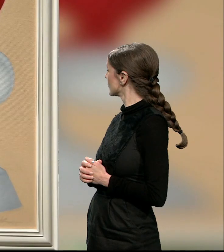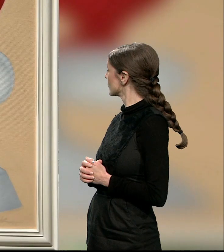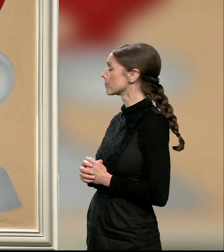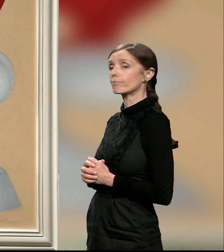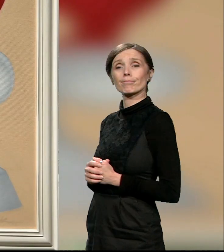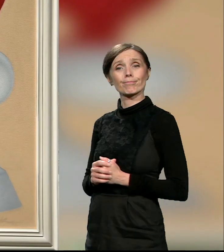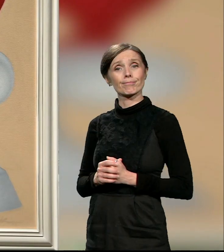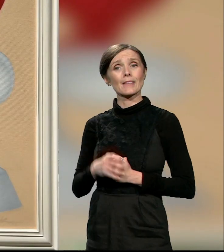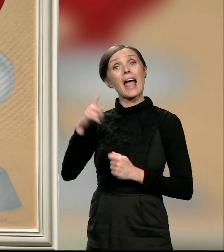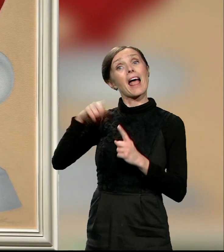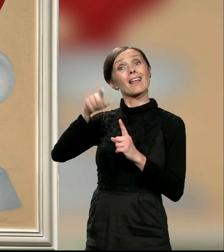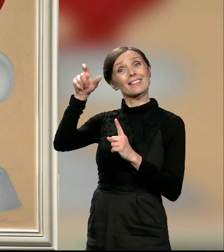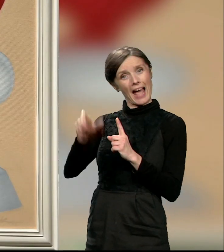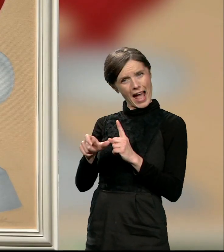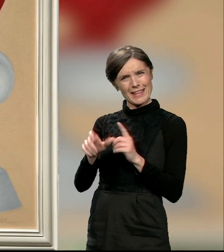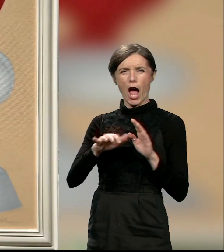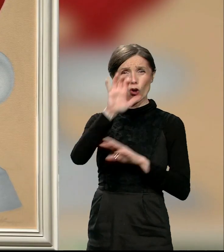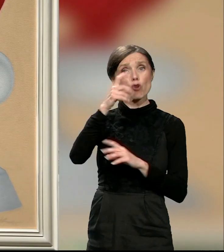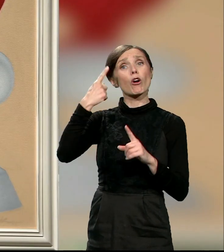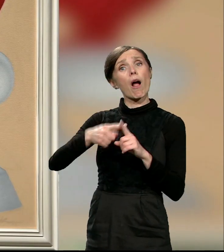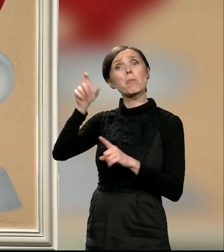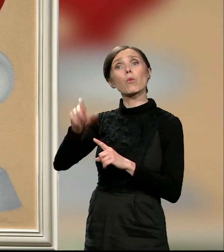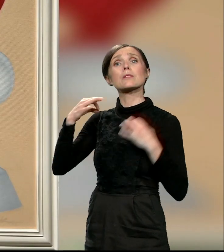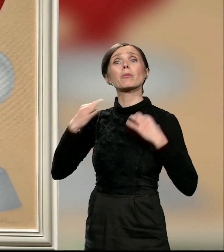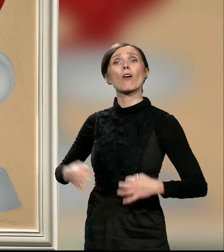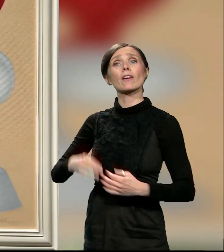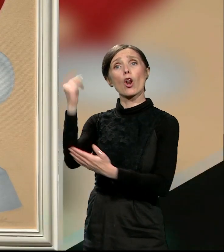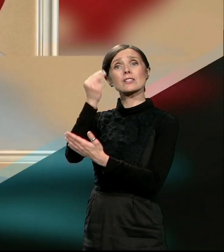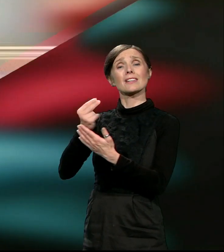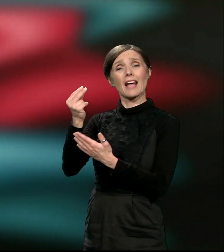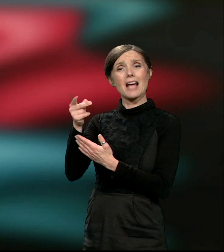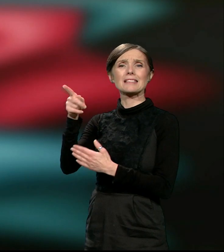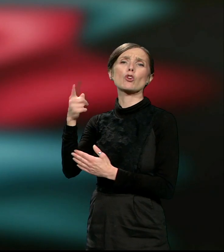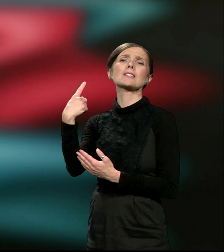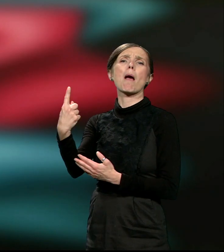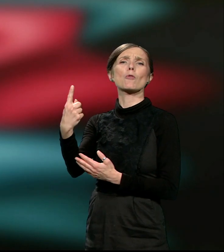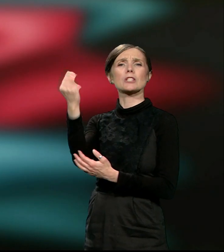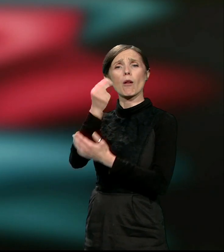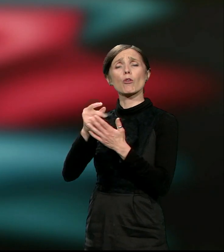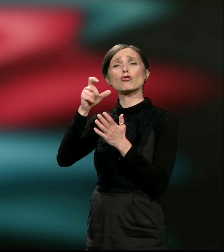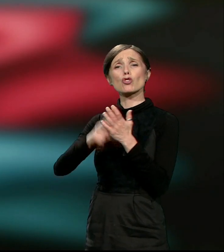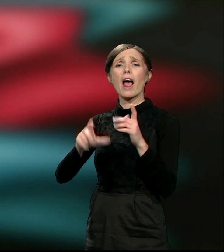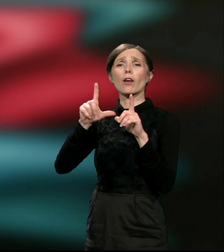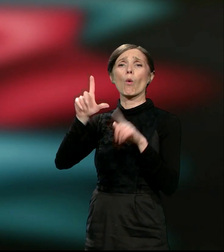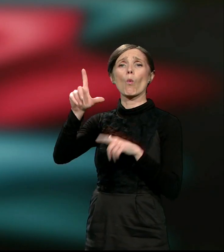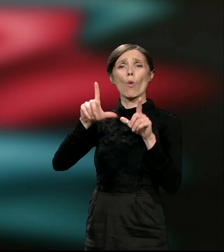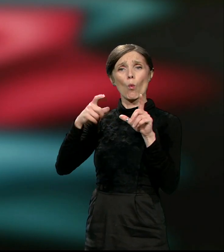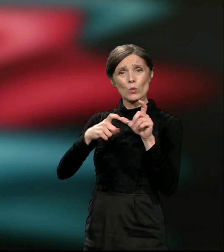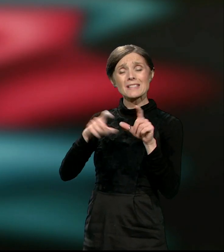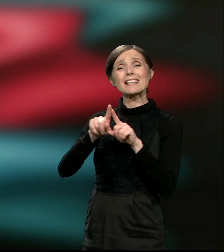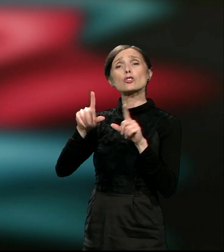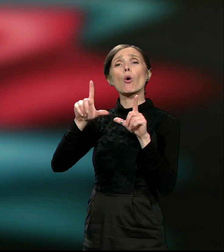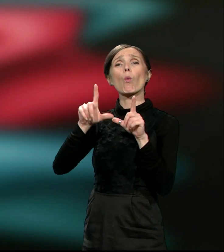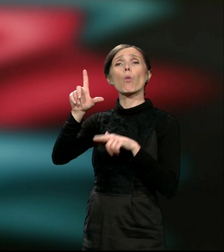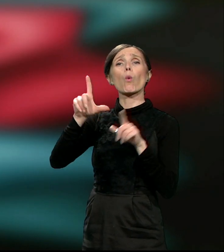Tanja se profesionalno bavi i slikarstvom. Kao samostalni umetnik, član je Ulusa i Ulupuca. U